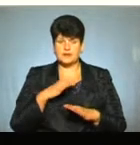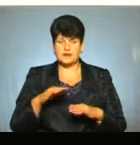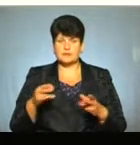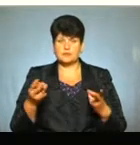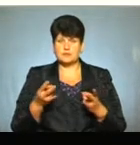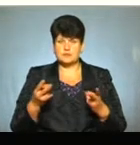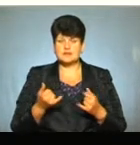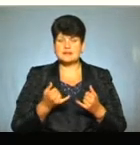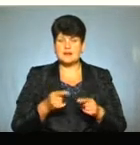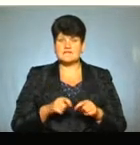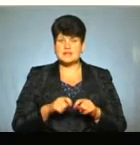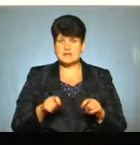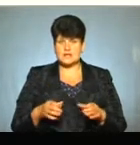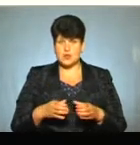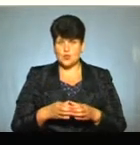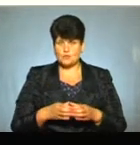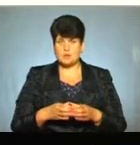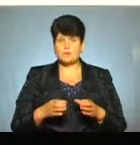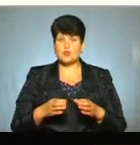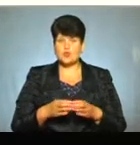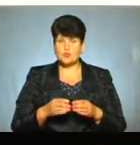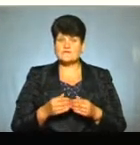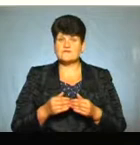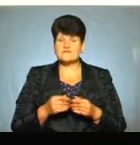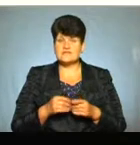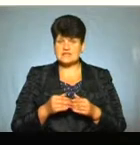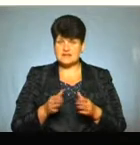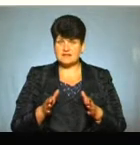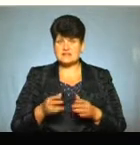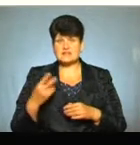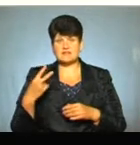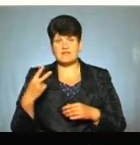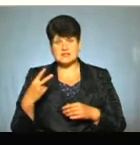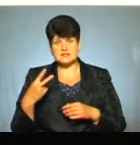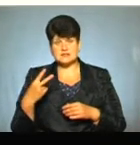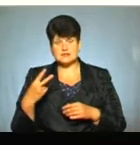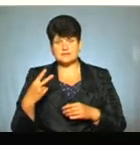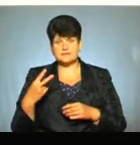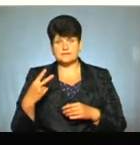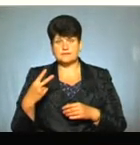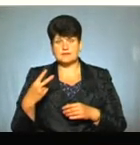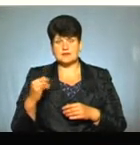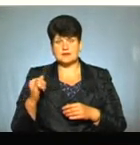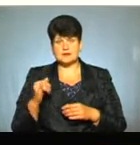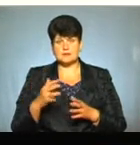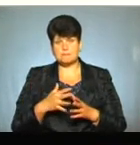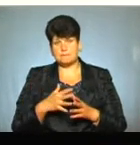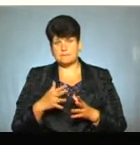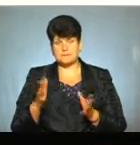яка потрібна для відкриття групи. Адже група відкривається від 20 учнів